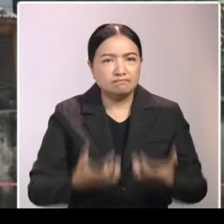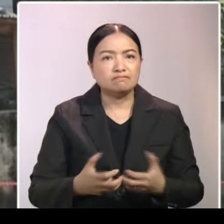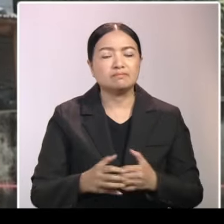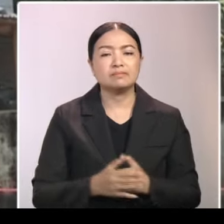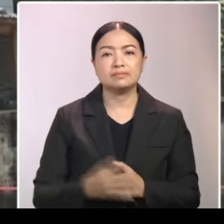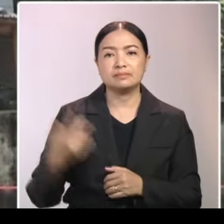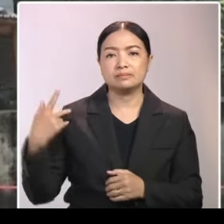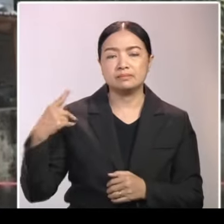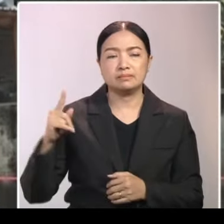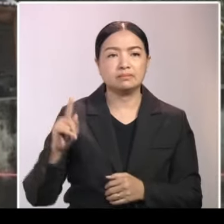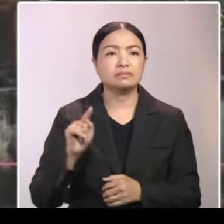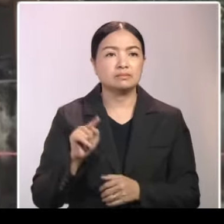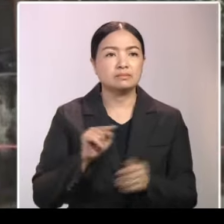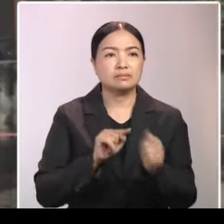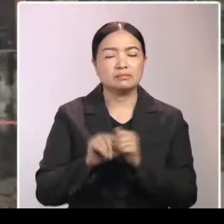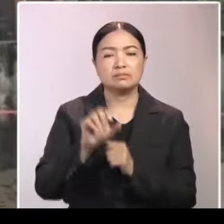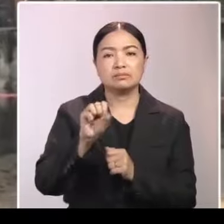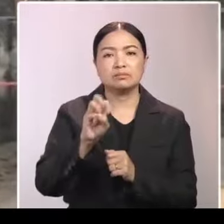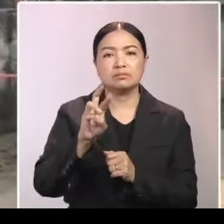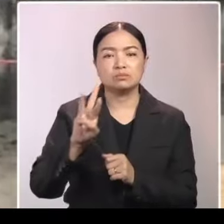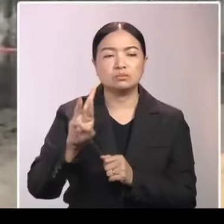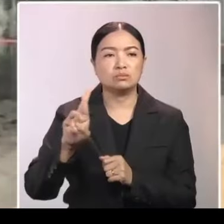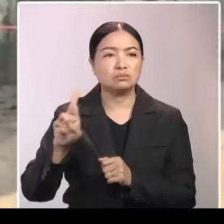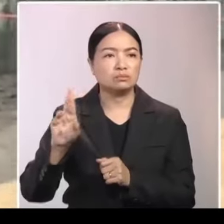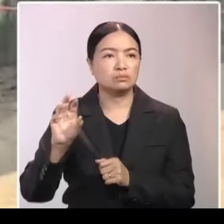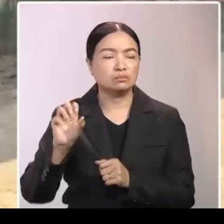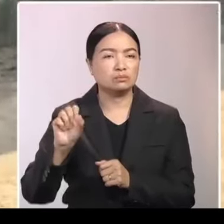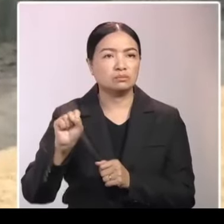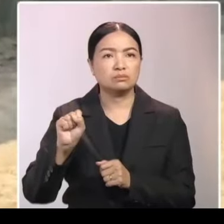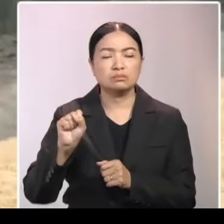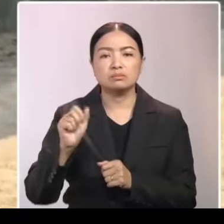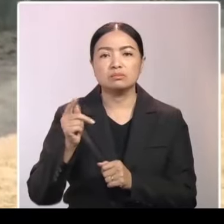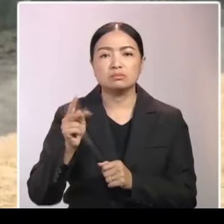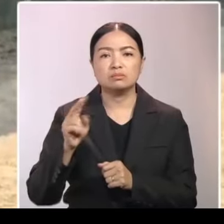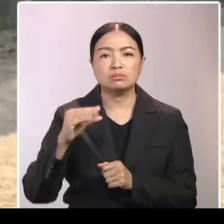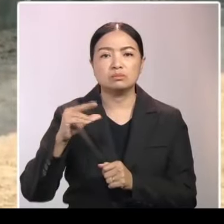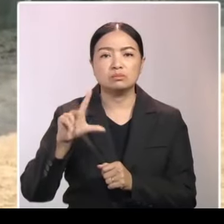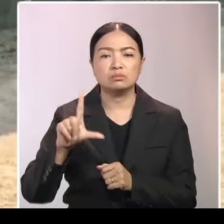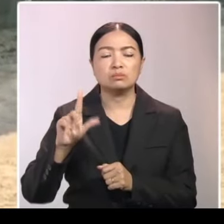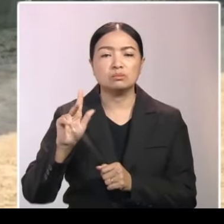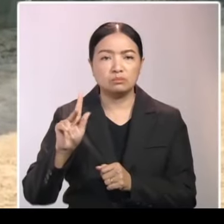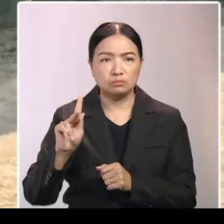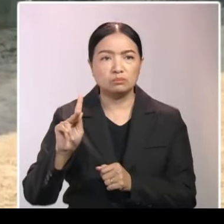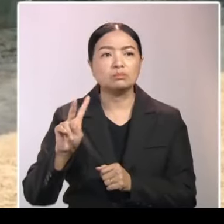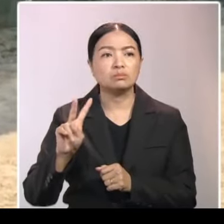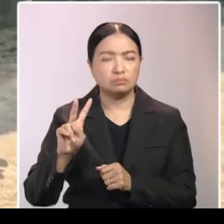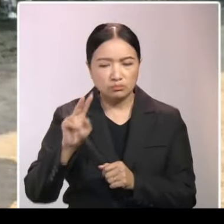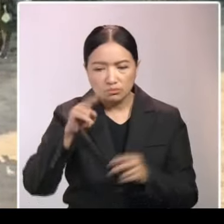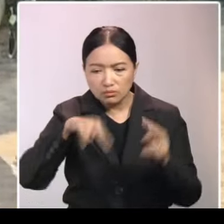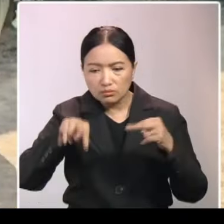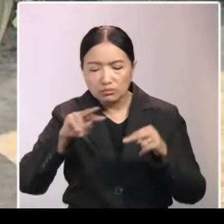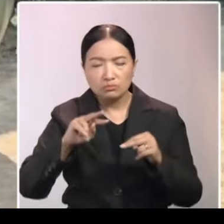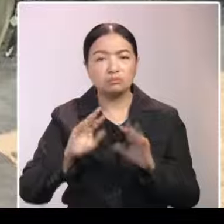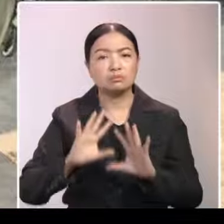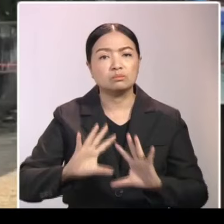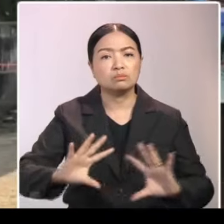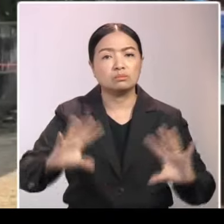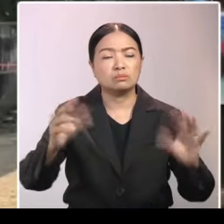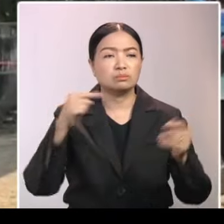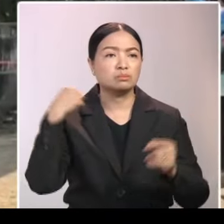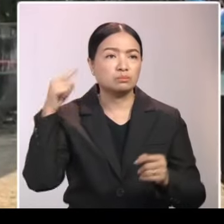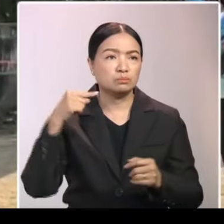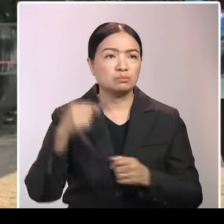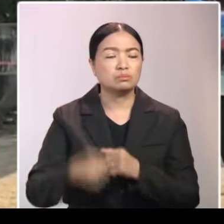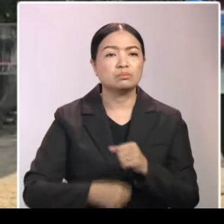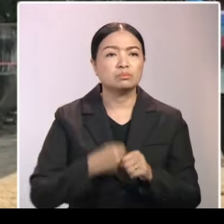สรธรรมปลัดอาวุโสอำเภอสวรรคโลกบอกว่าหลังประชุมมหาพิกัดของน้องวัย 10ขวบที่สูญหายเนี่ยคาดว่า